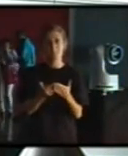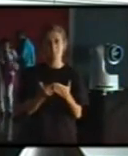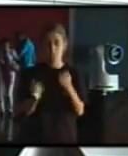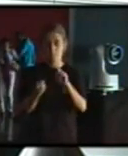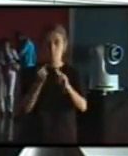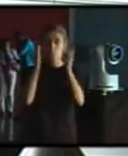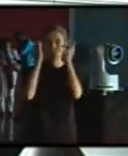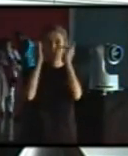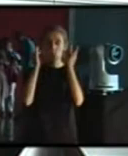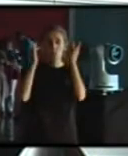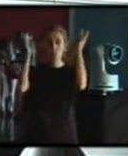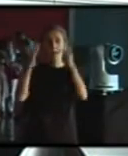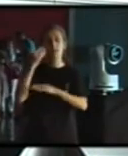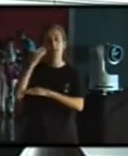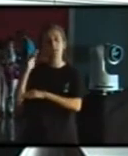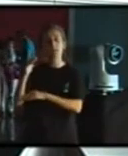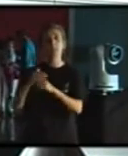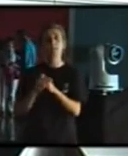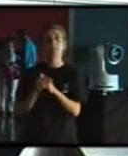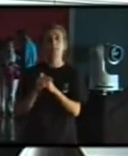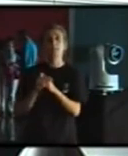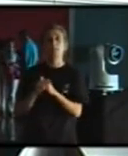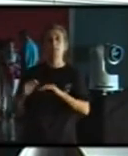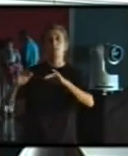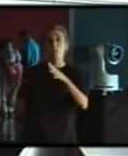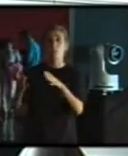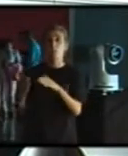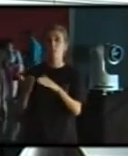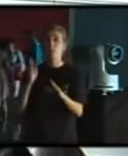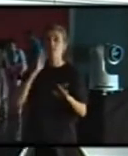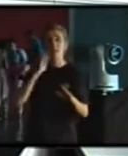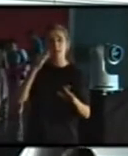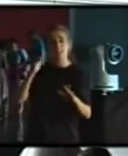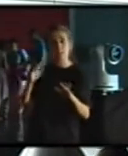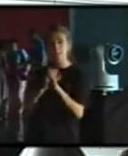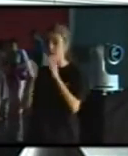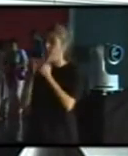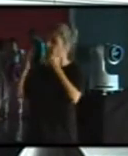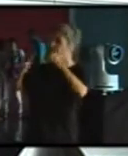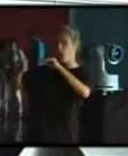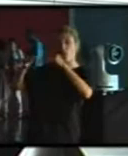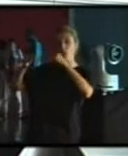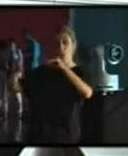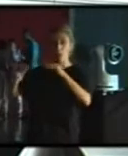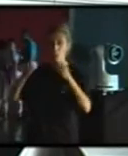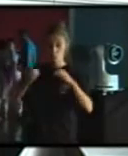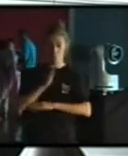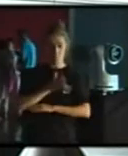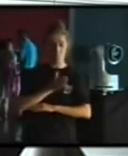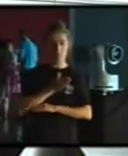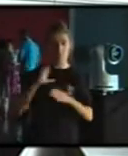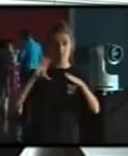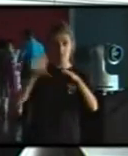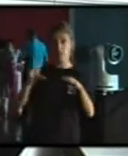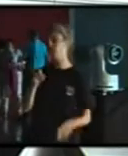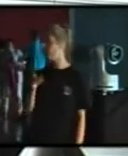fait référence au chais, par exemple, on va raconter quelque chose qui est de l'ordre du négoce. Or, pendant longtemps, on a considéré que Bordeaux, c'était que le négoce. En fait, c'est bien plus que